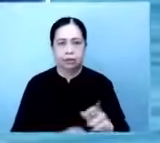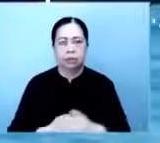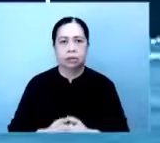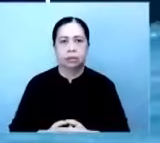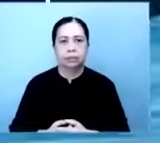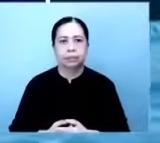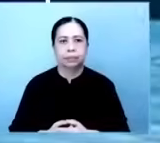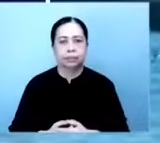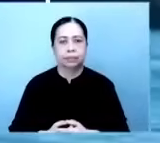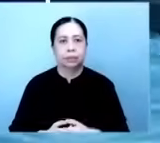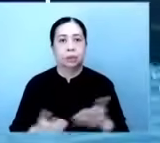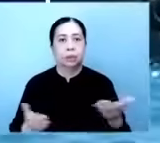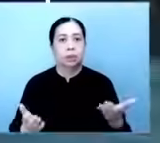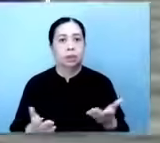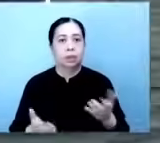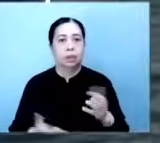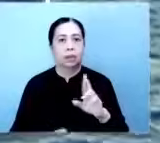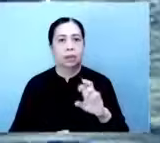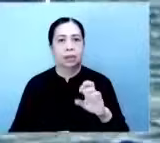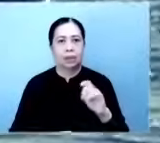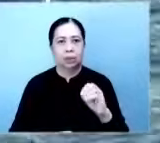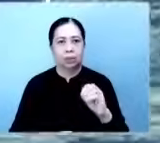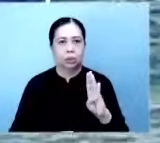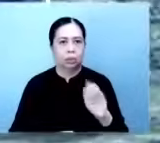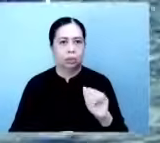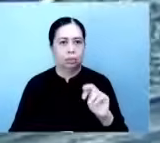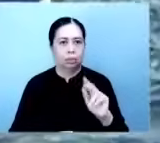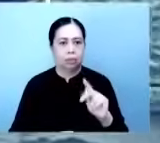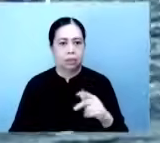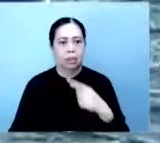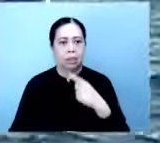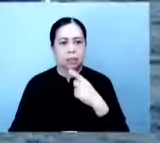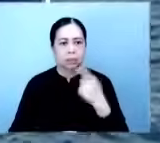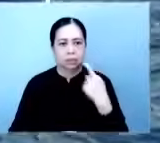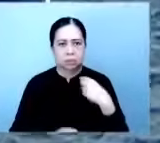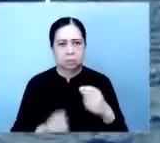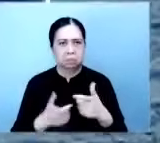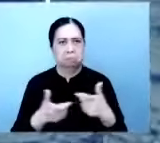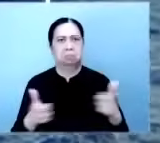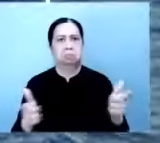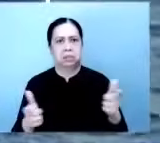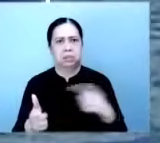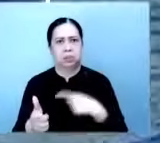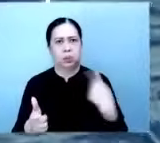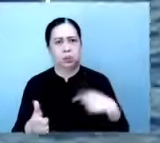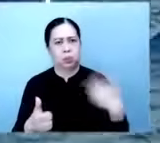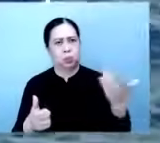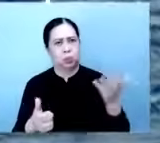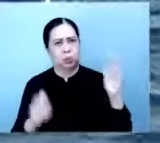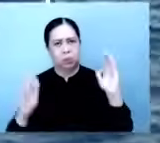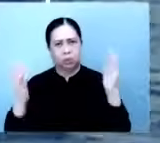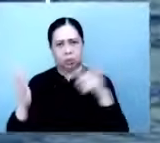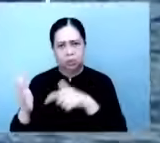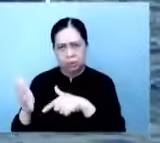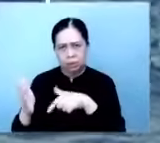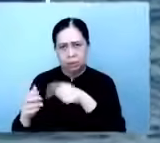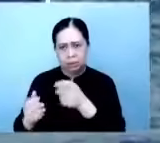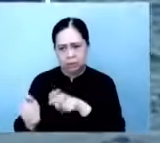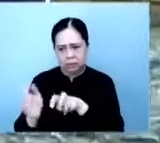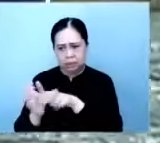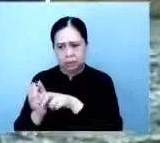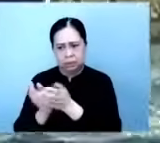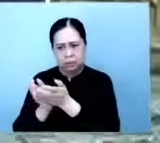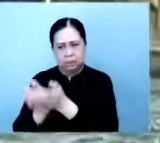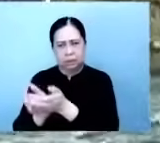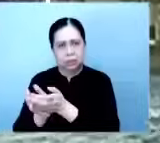sa Recto Bank nitong April 20. Di hamak na mas malaki ang mga barko ng China kumpara sa sinasakyan naming barko ng